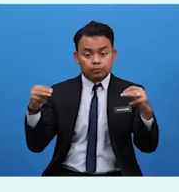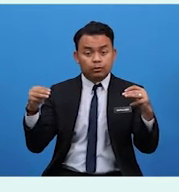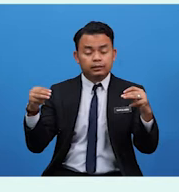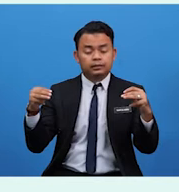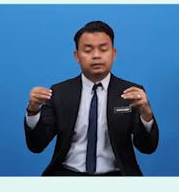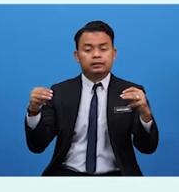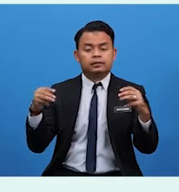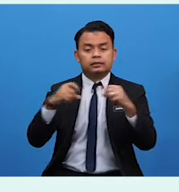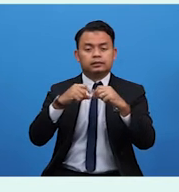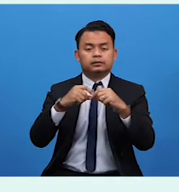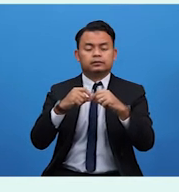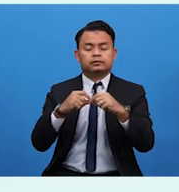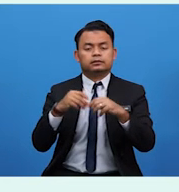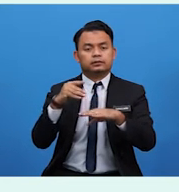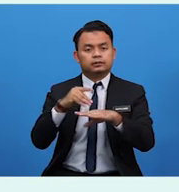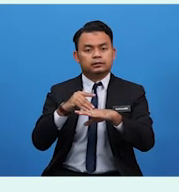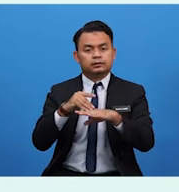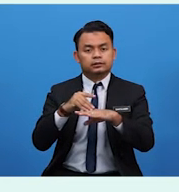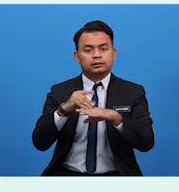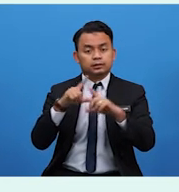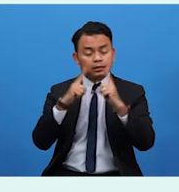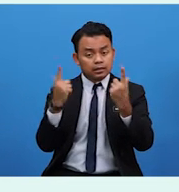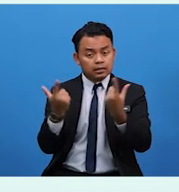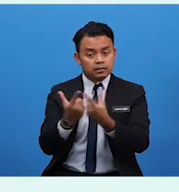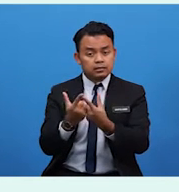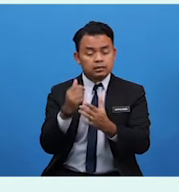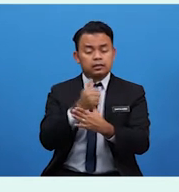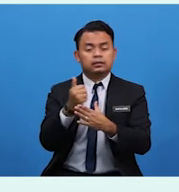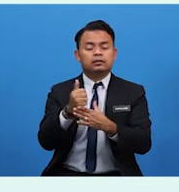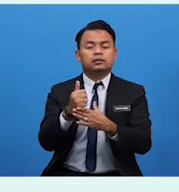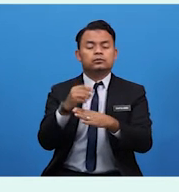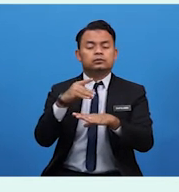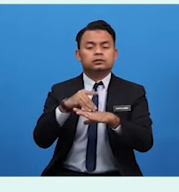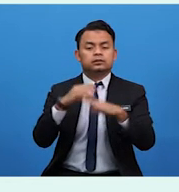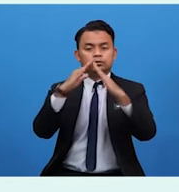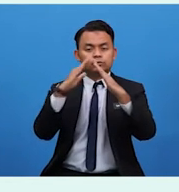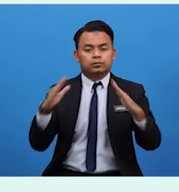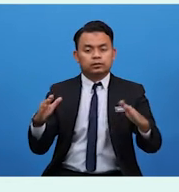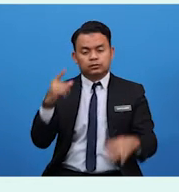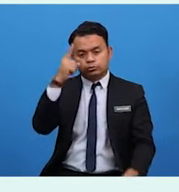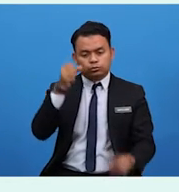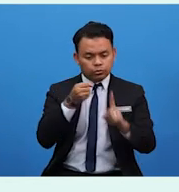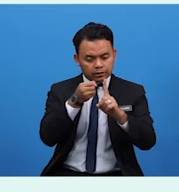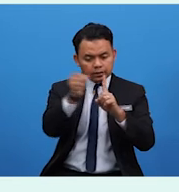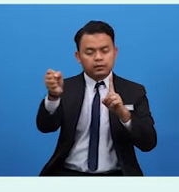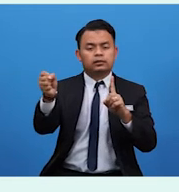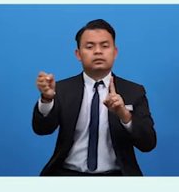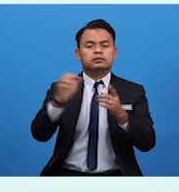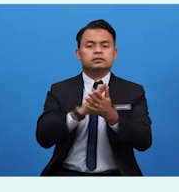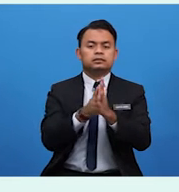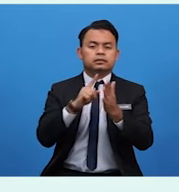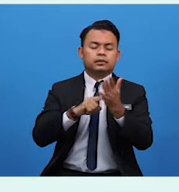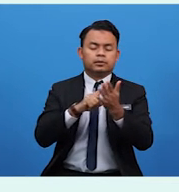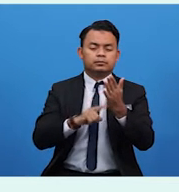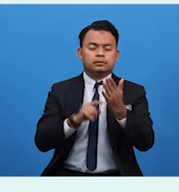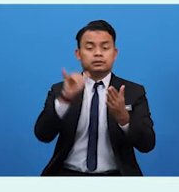bengkel maupun di rumah bagi mengelakkan berlakunya perkara-perkara yang tidak diingini.